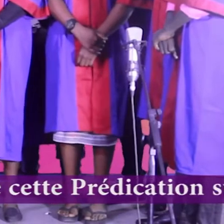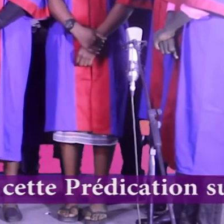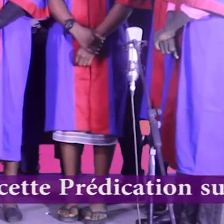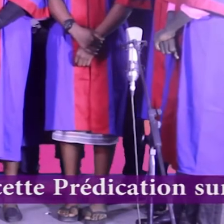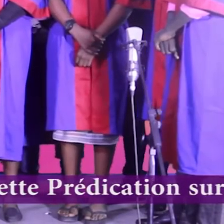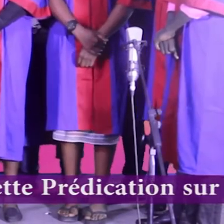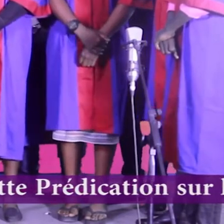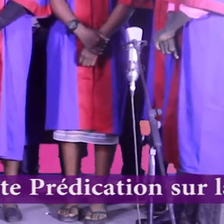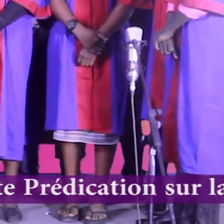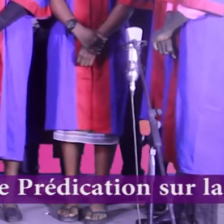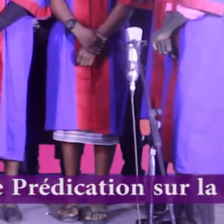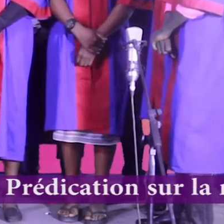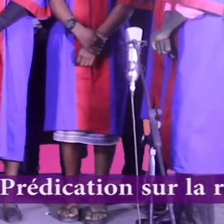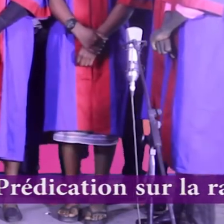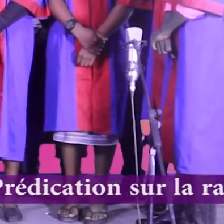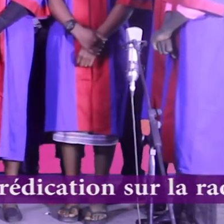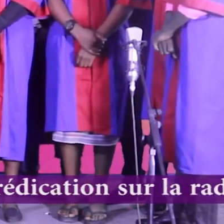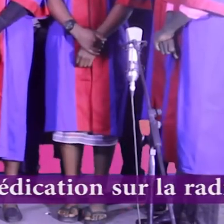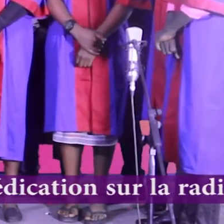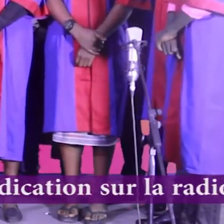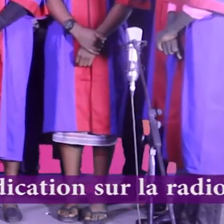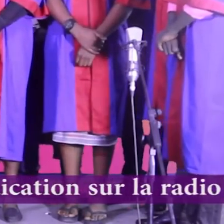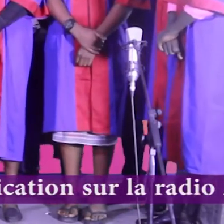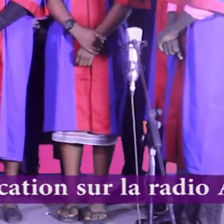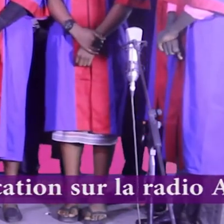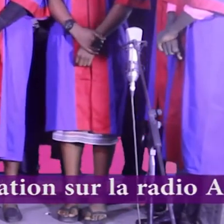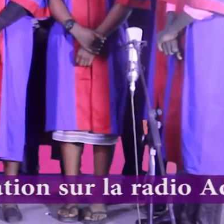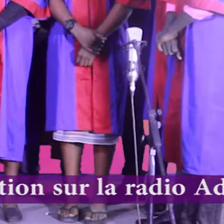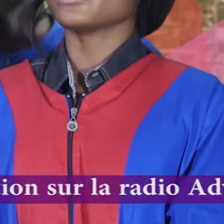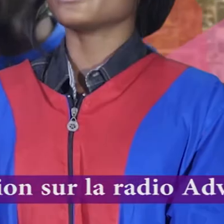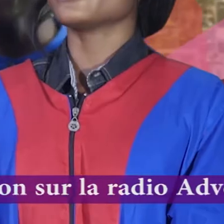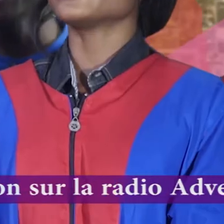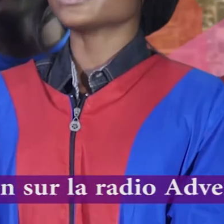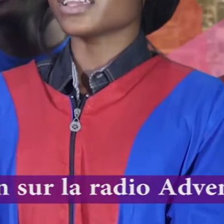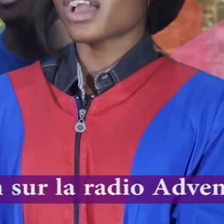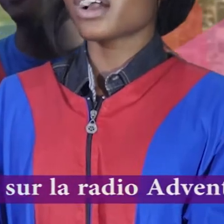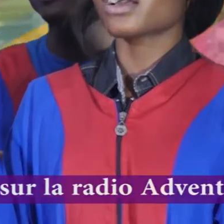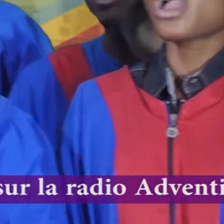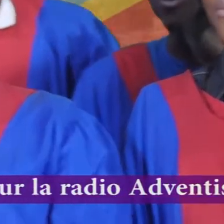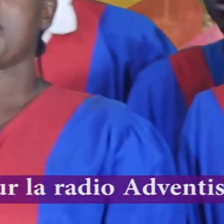Encore la bombe,